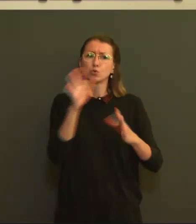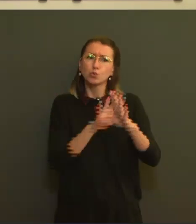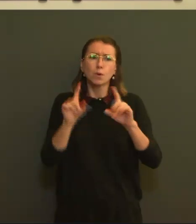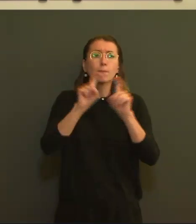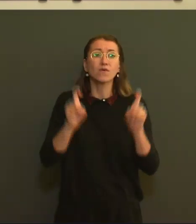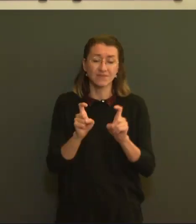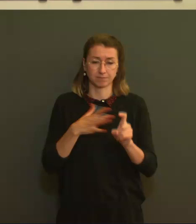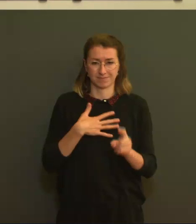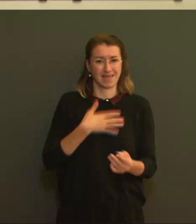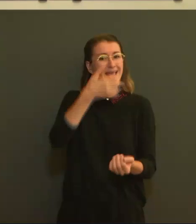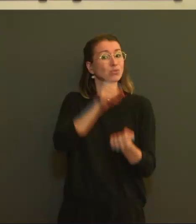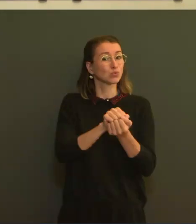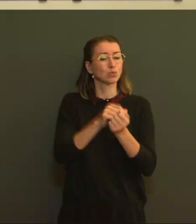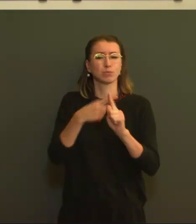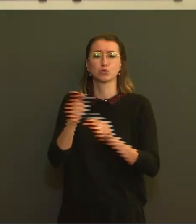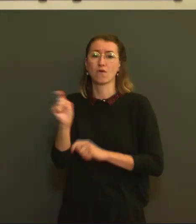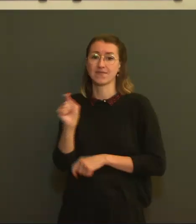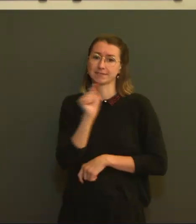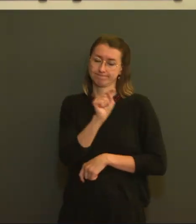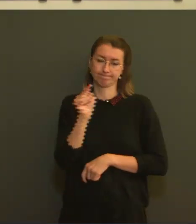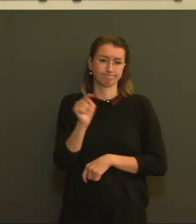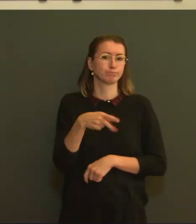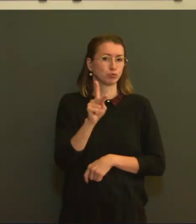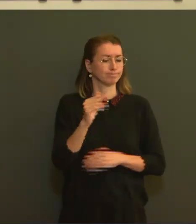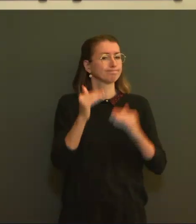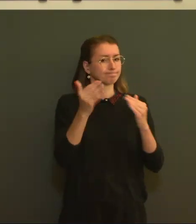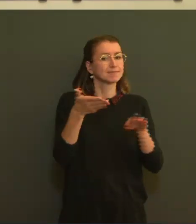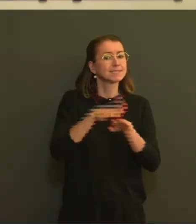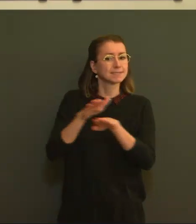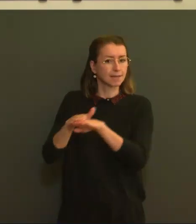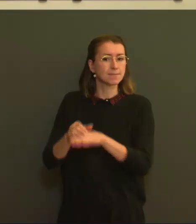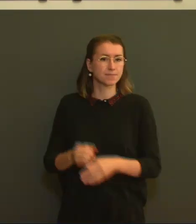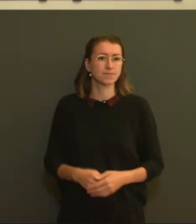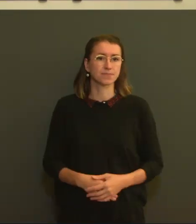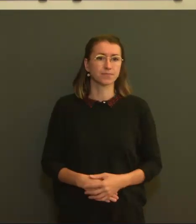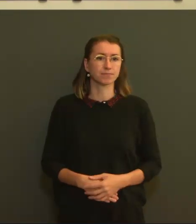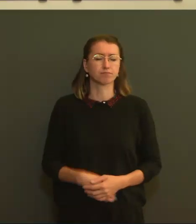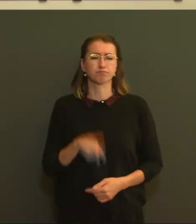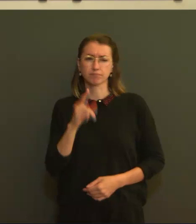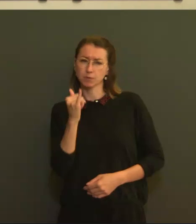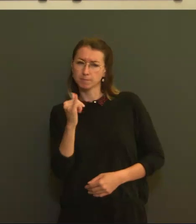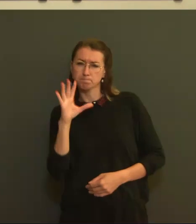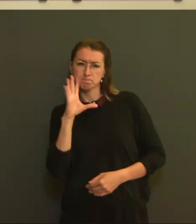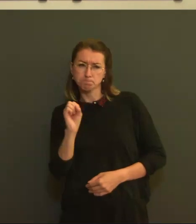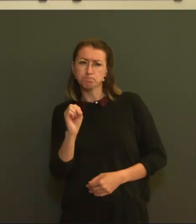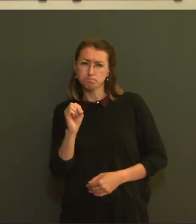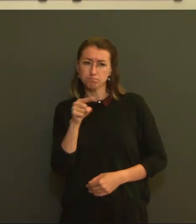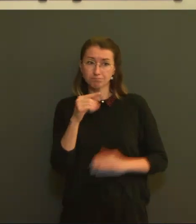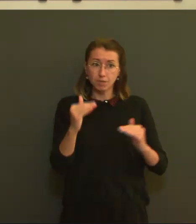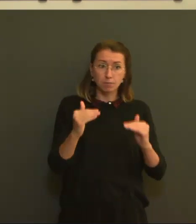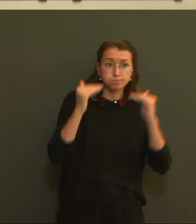Alors, il faut quand même remarquer que cette augmentation coïncide avec la période de chaleur extrême que nous avons eue, avec